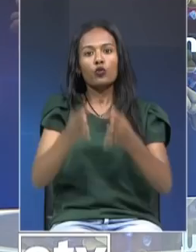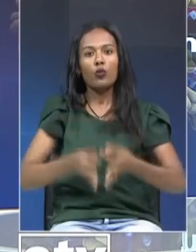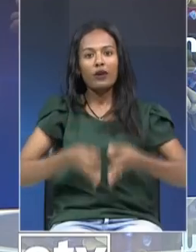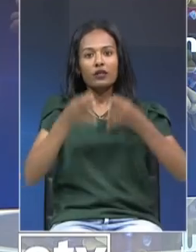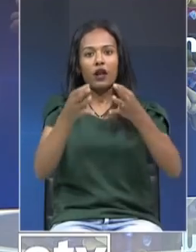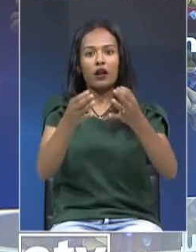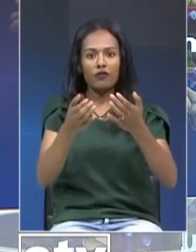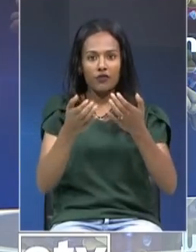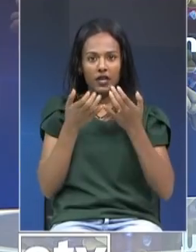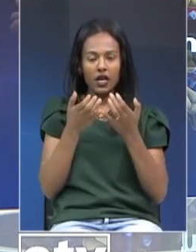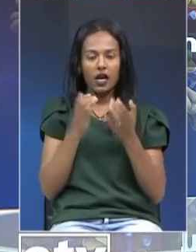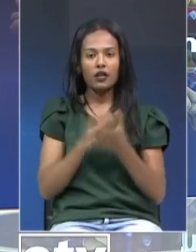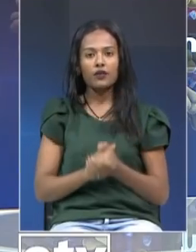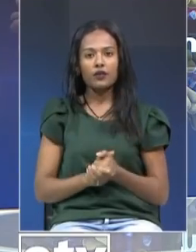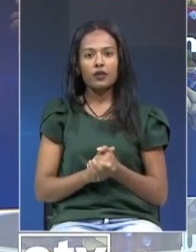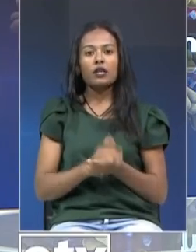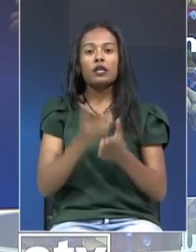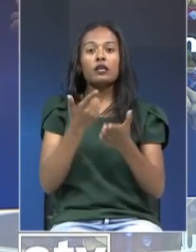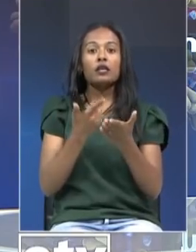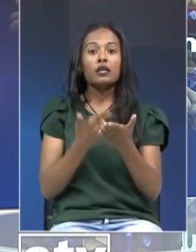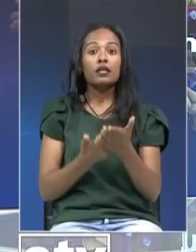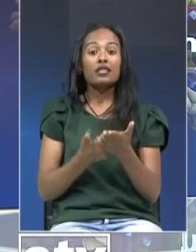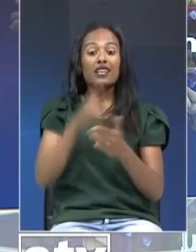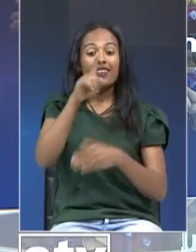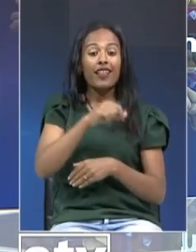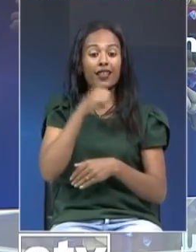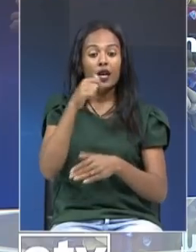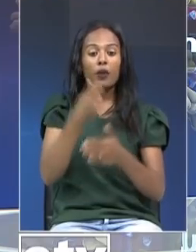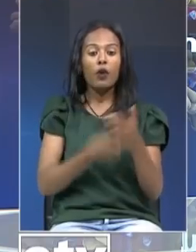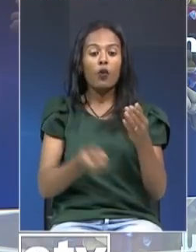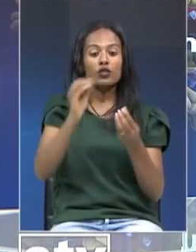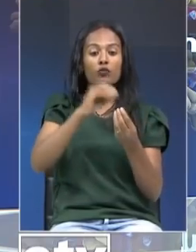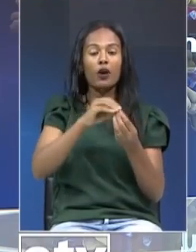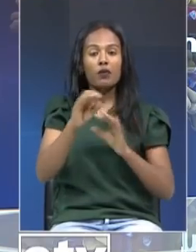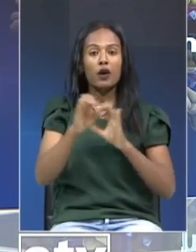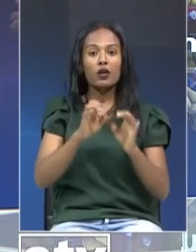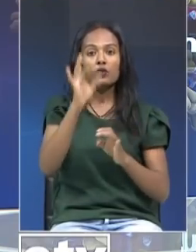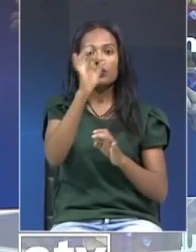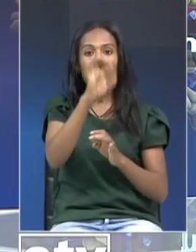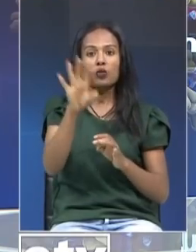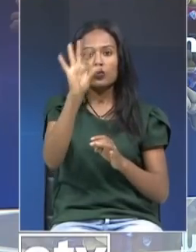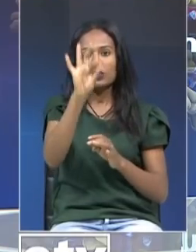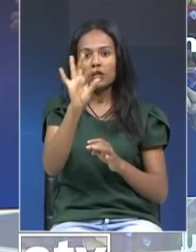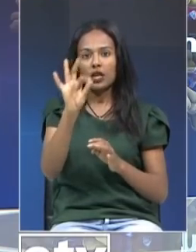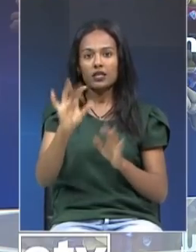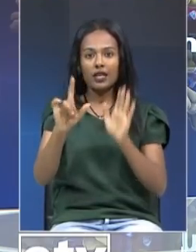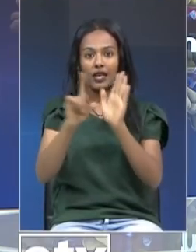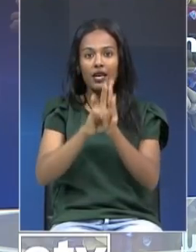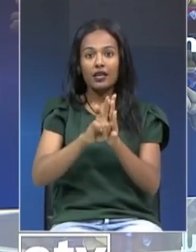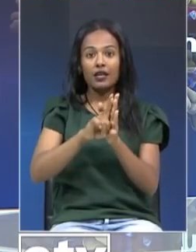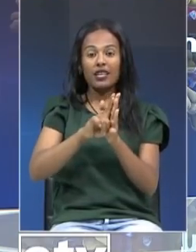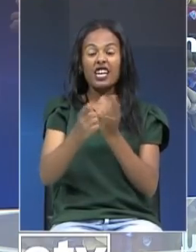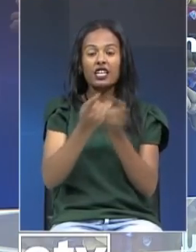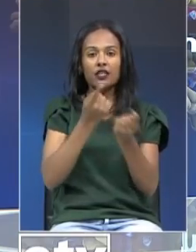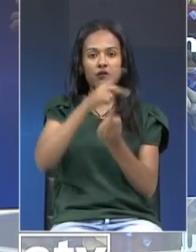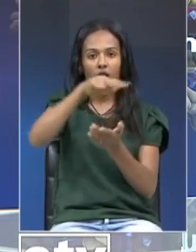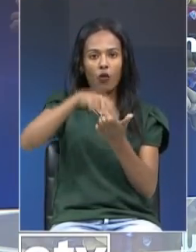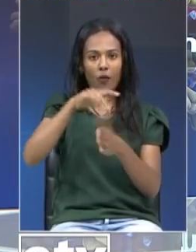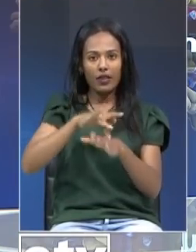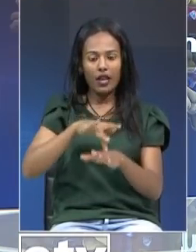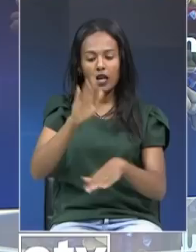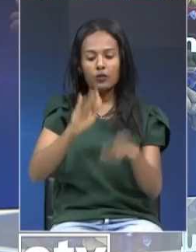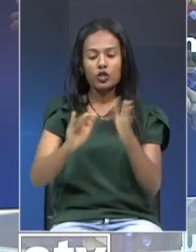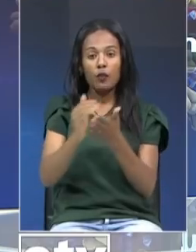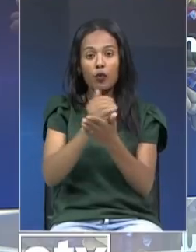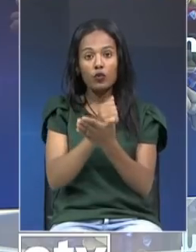ይፈልጋል። ከዚህም ባለፈ ያልተገባ የዋጋ ጭማሪ ባደረጉ 899 የንግድ ተቋማት ላይ እርምጃ የተወሰደ መሆኑን